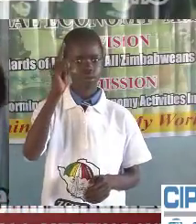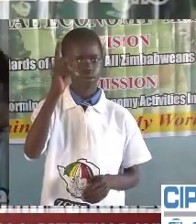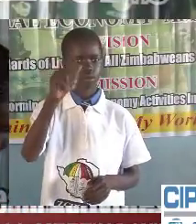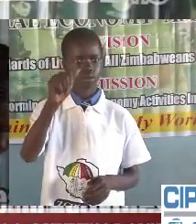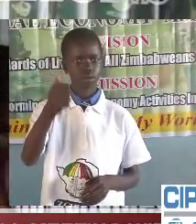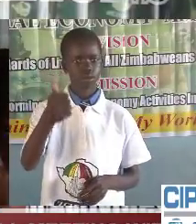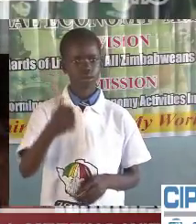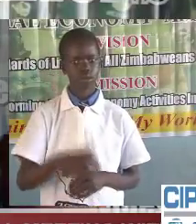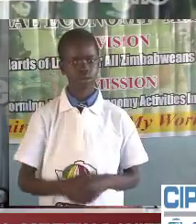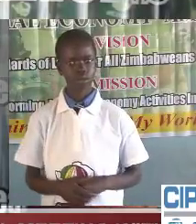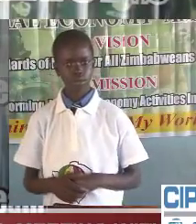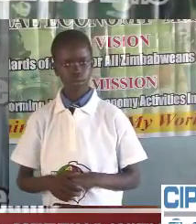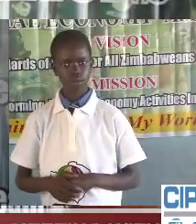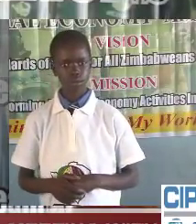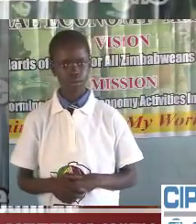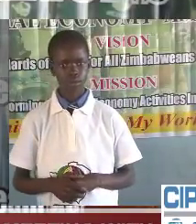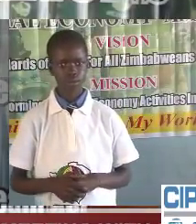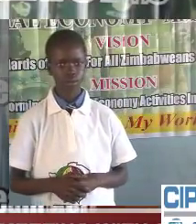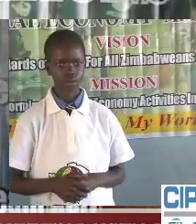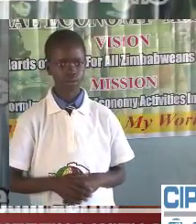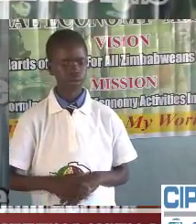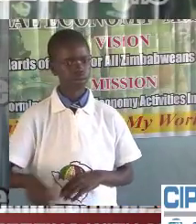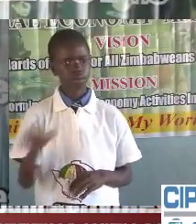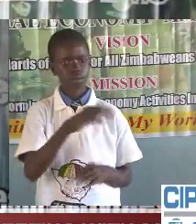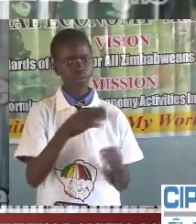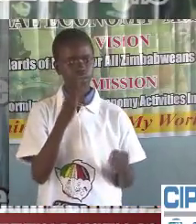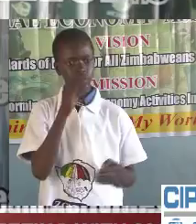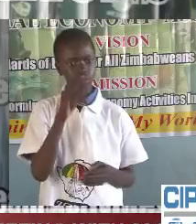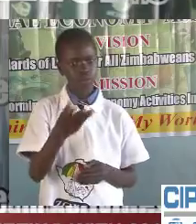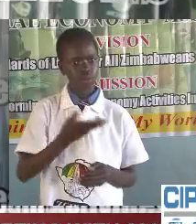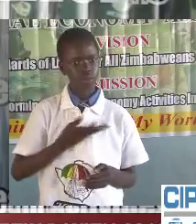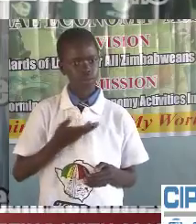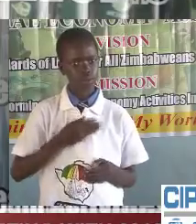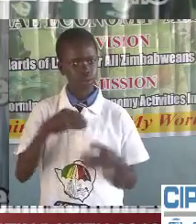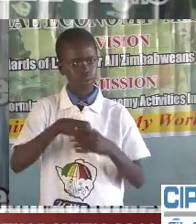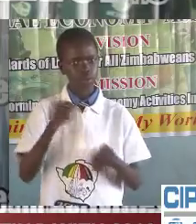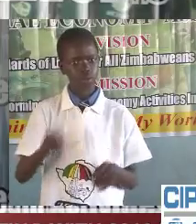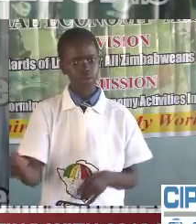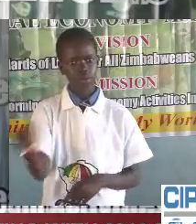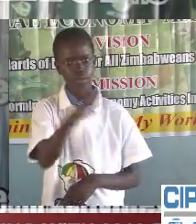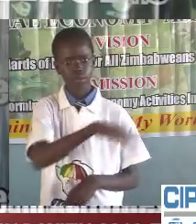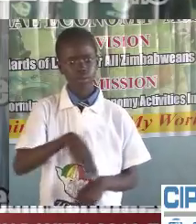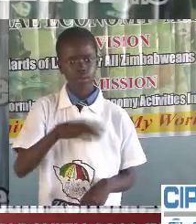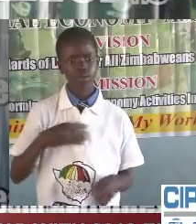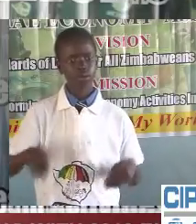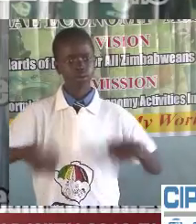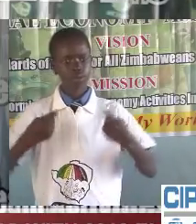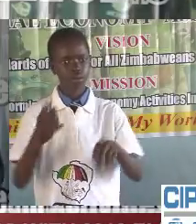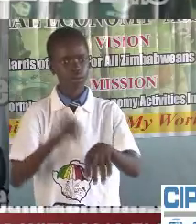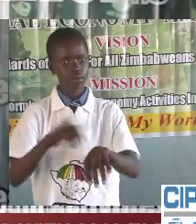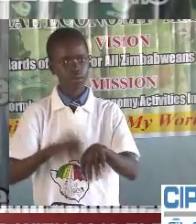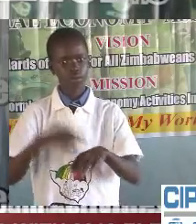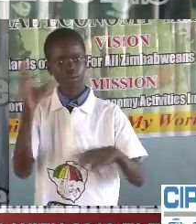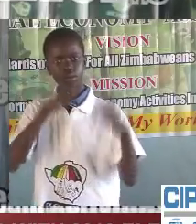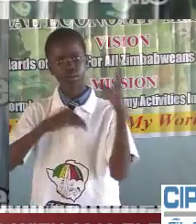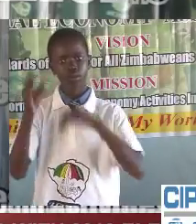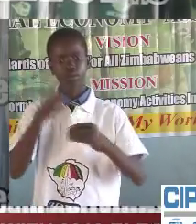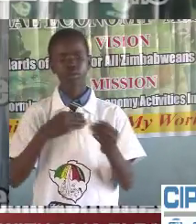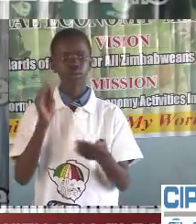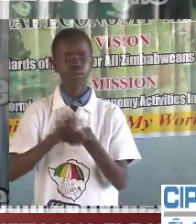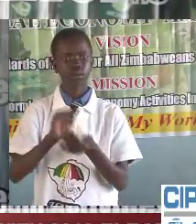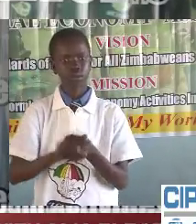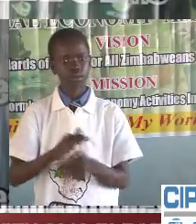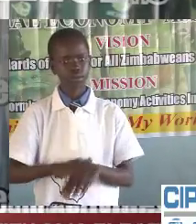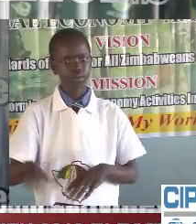president veorganization inonzi StreetNet International. Tinavo kekare tichapa mukana wokutaura vada kuti